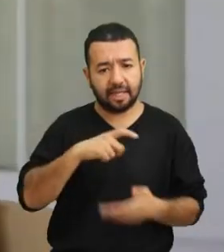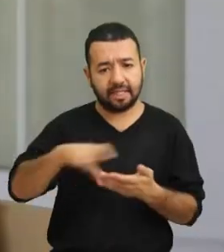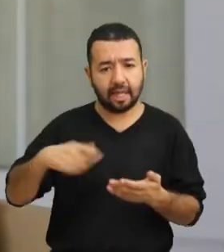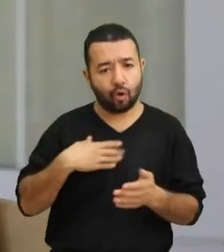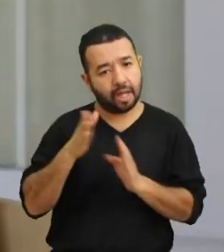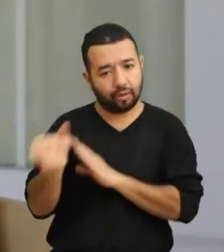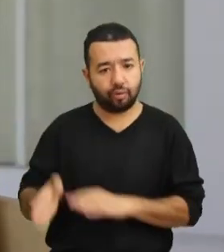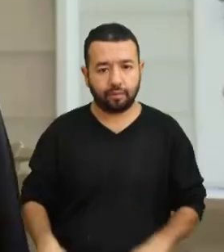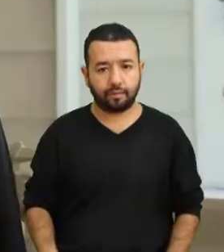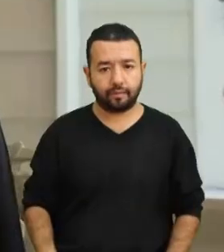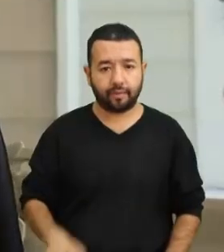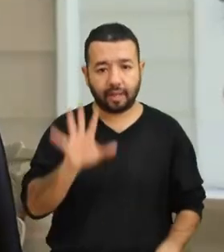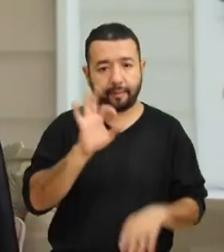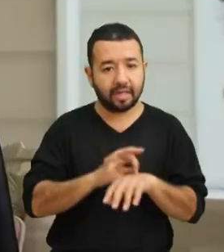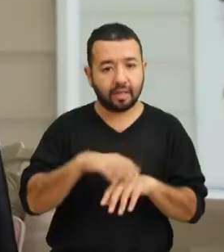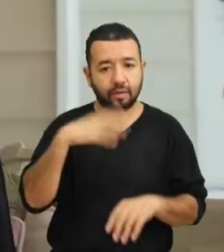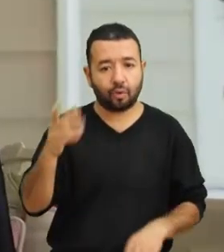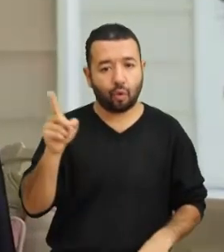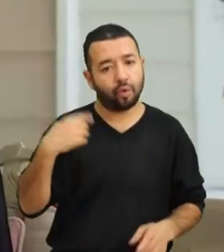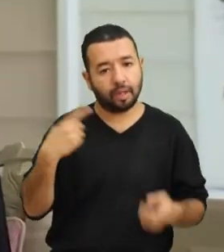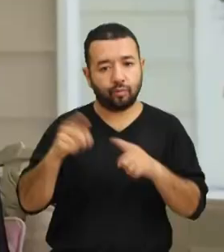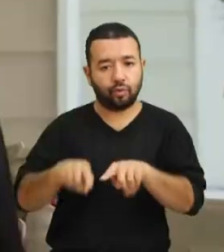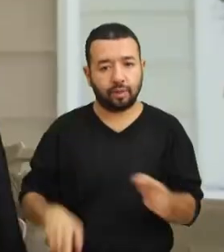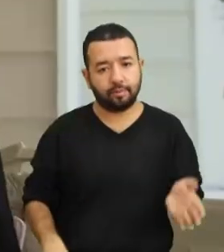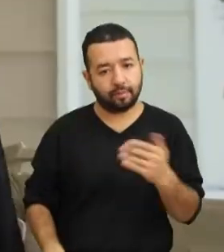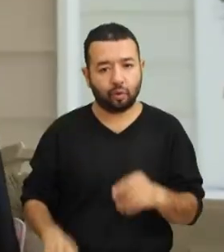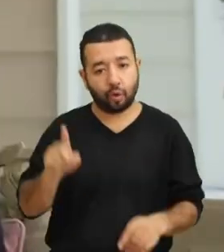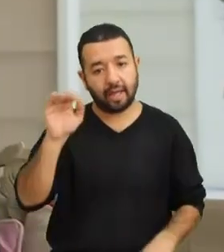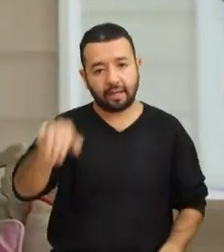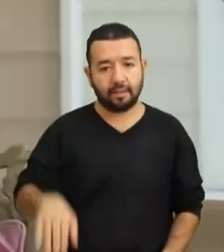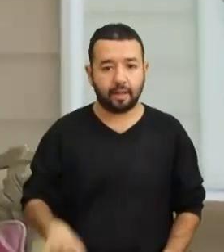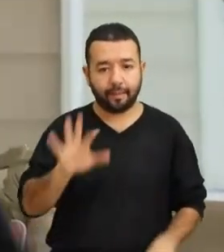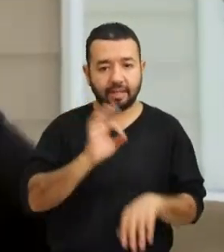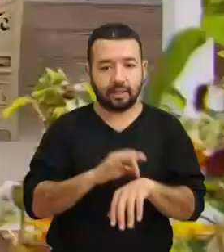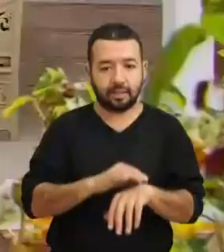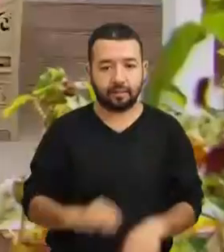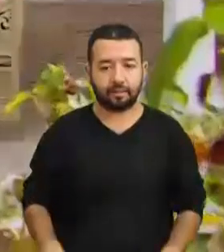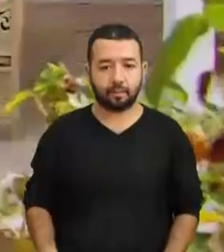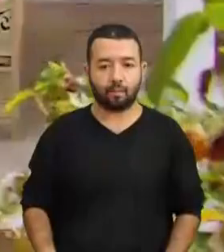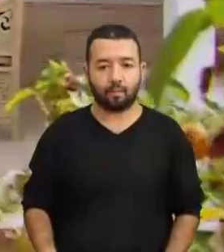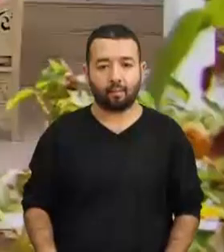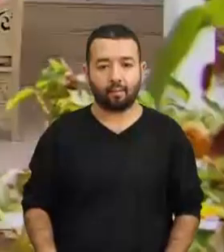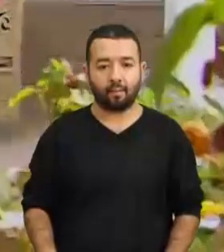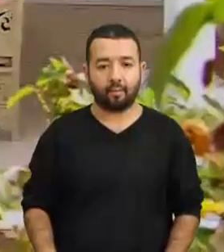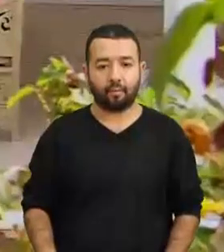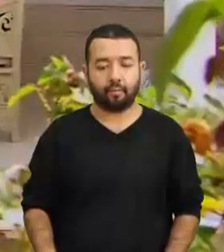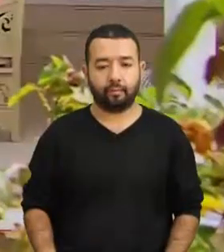gidiyorum. 5 dakika sonra orada buluşalım. Oraya gel. 5 dakika.